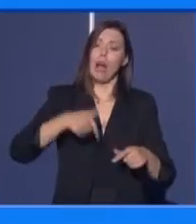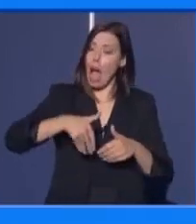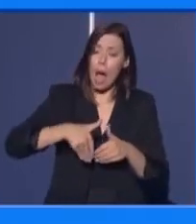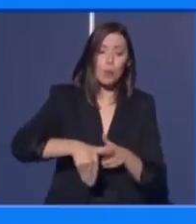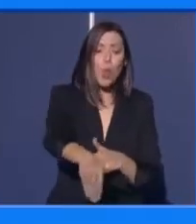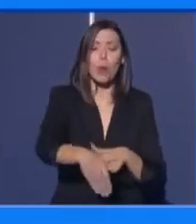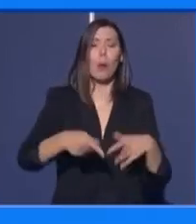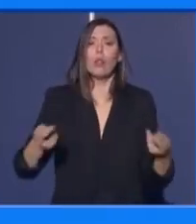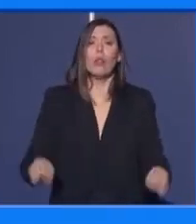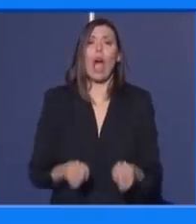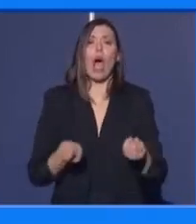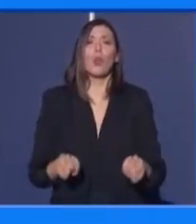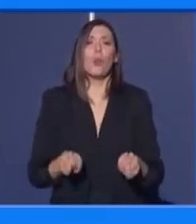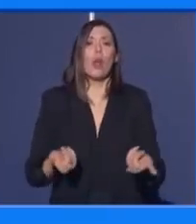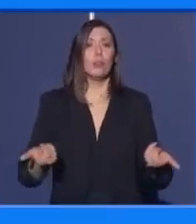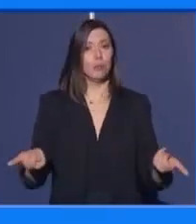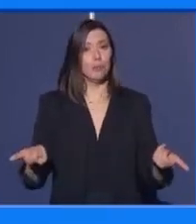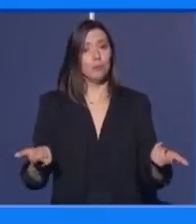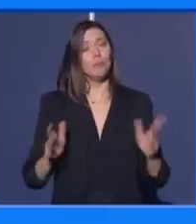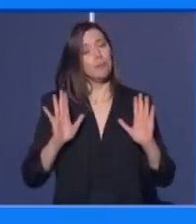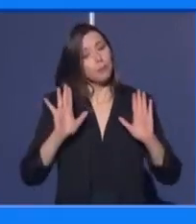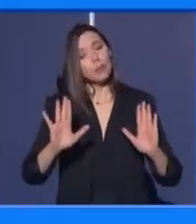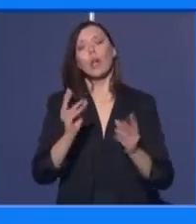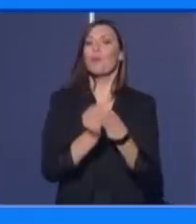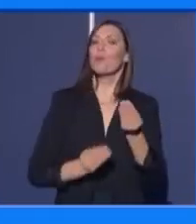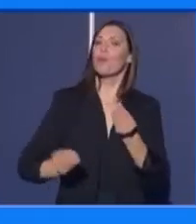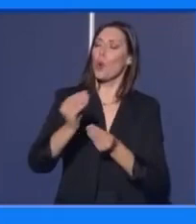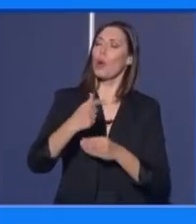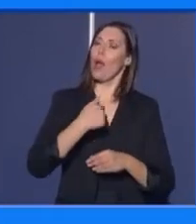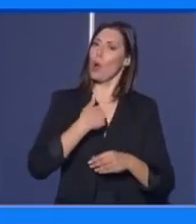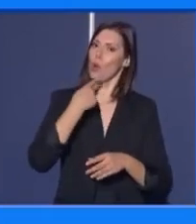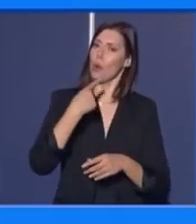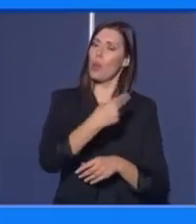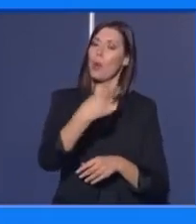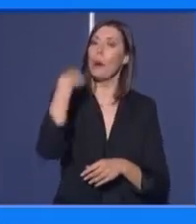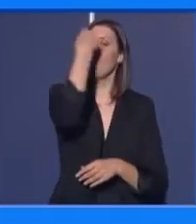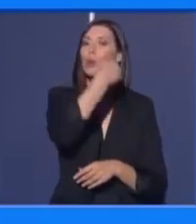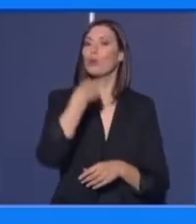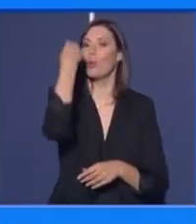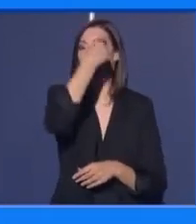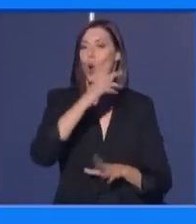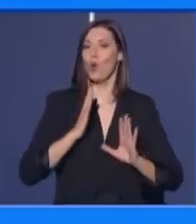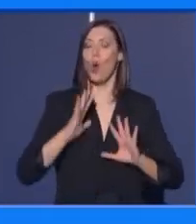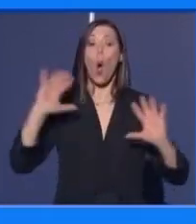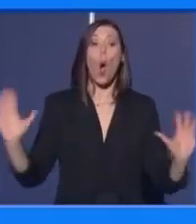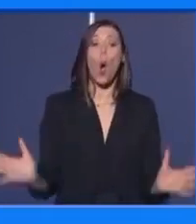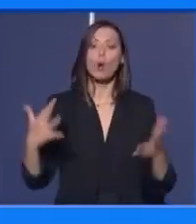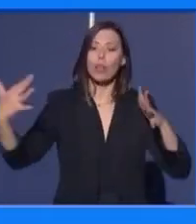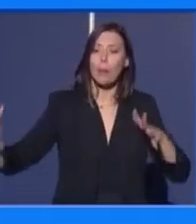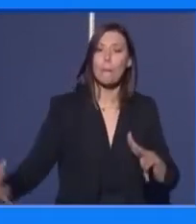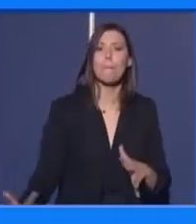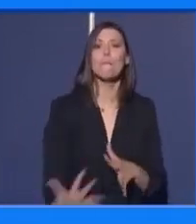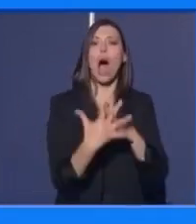Να σας πω πριν απ' όλα κάτι προσωπικό. Όταν δίνεις μια μάχη, σημασία δεν